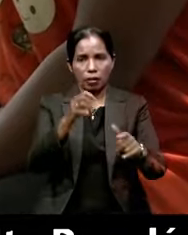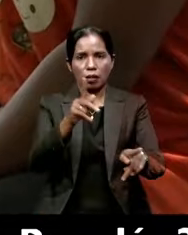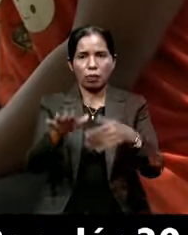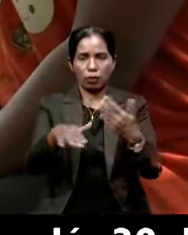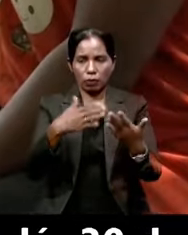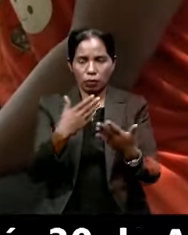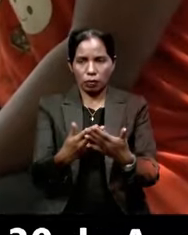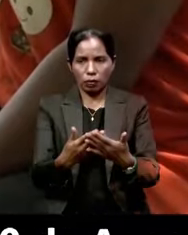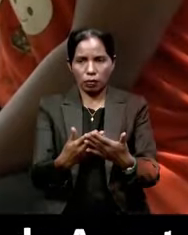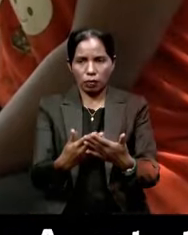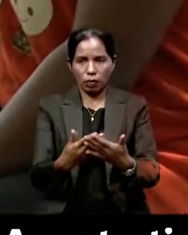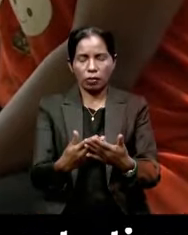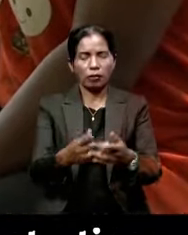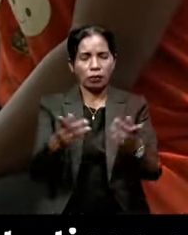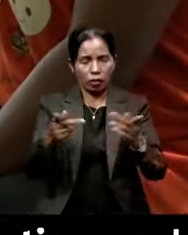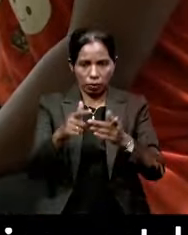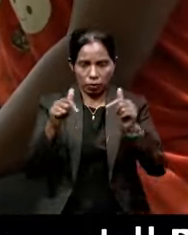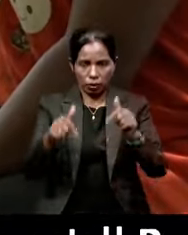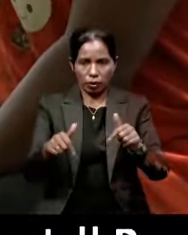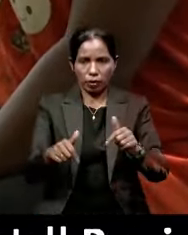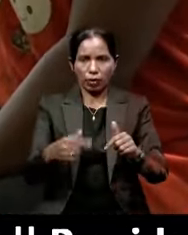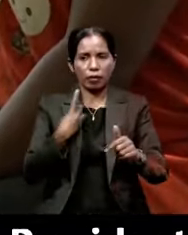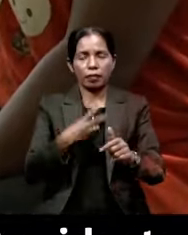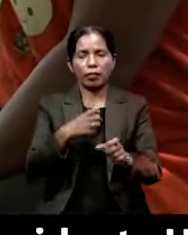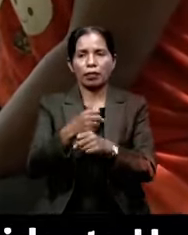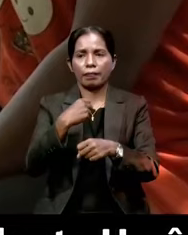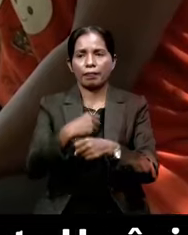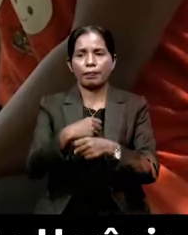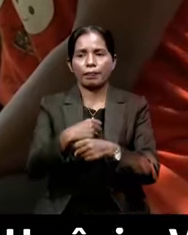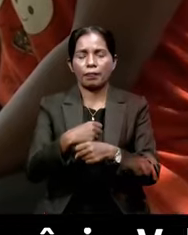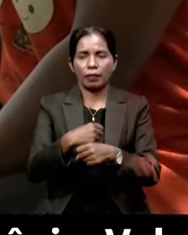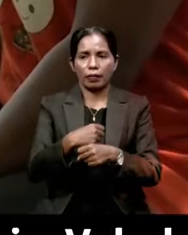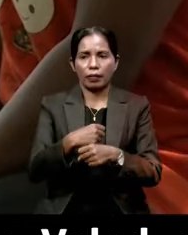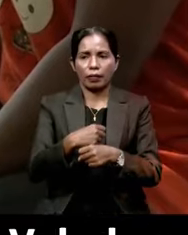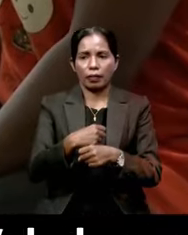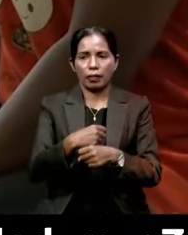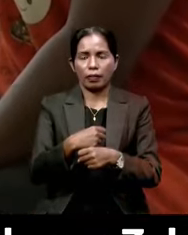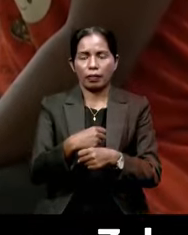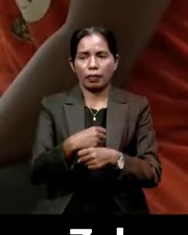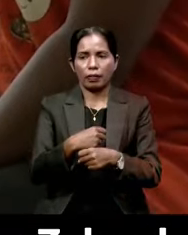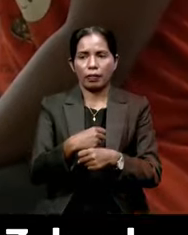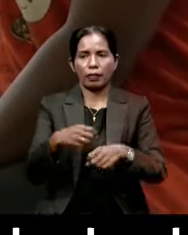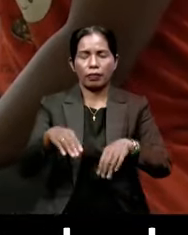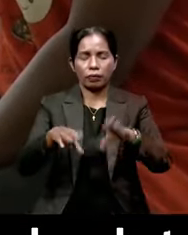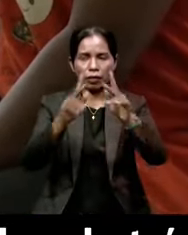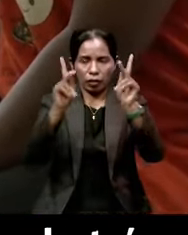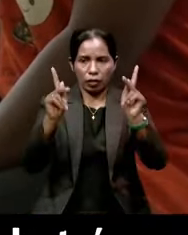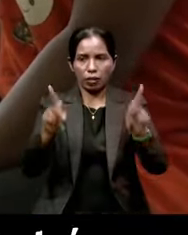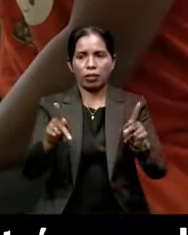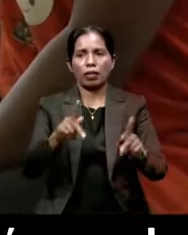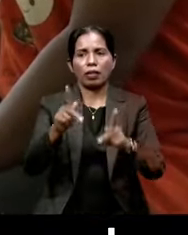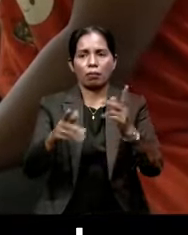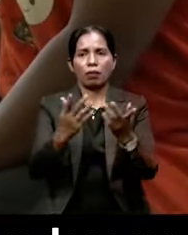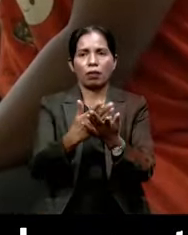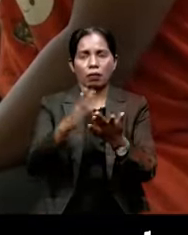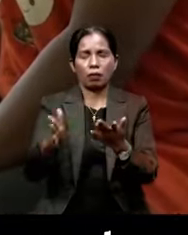be. Bahasa magai dana. Itu hansa halu netik be. Hansa fan kios ka. Ne masih emang hola